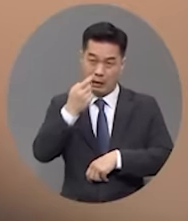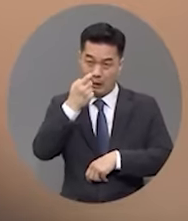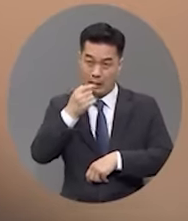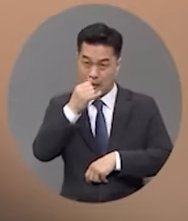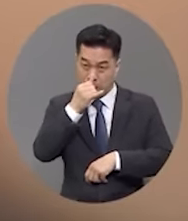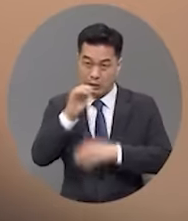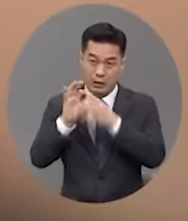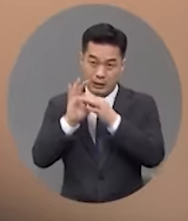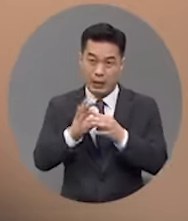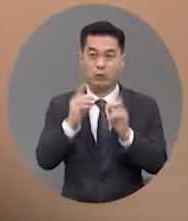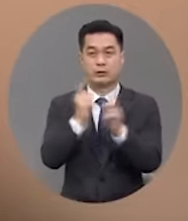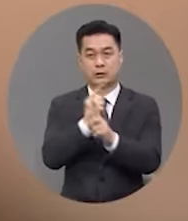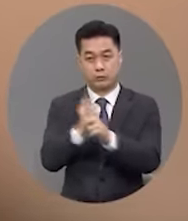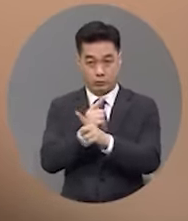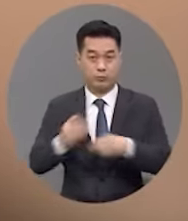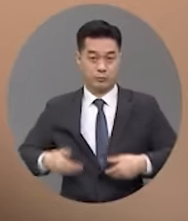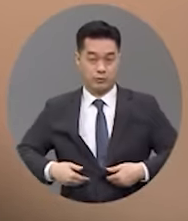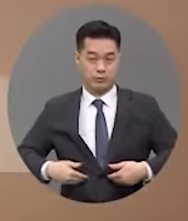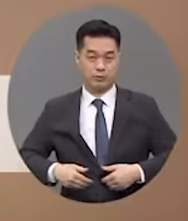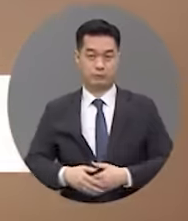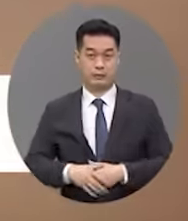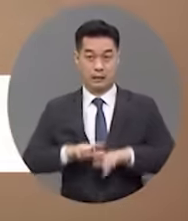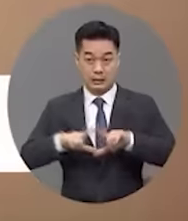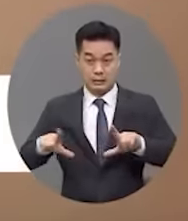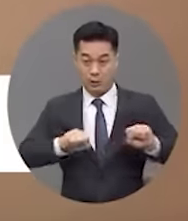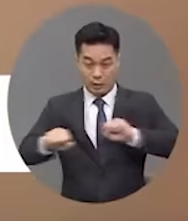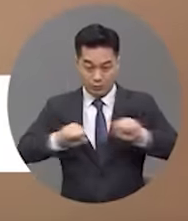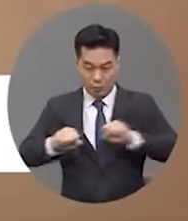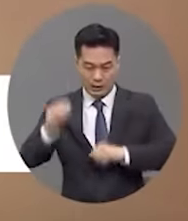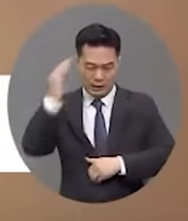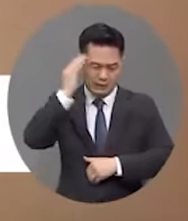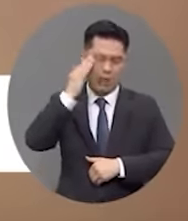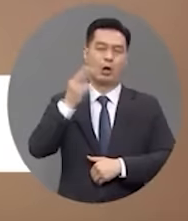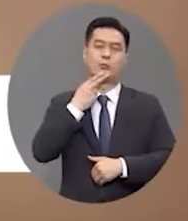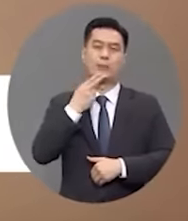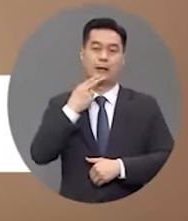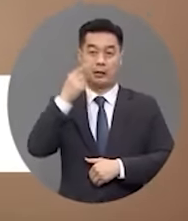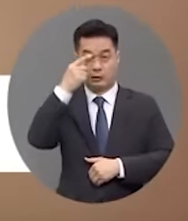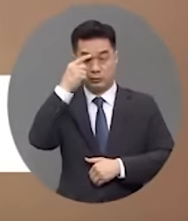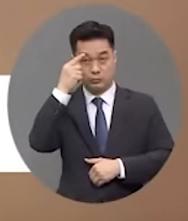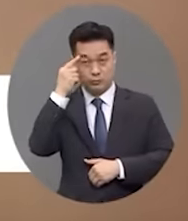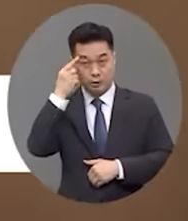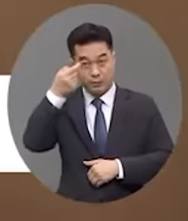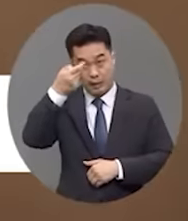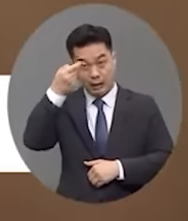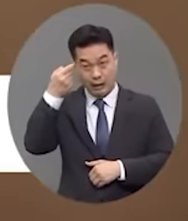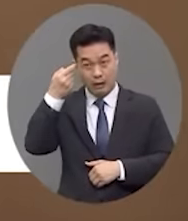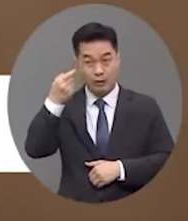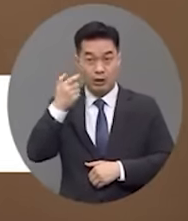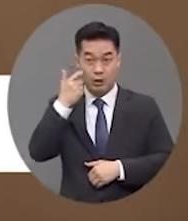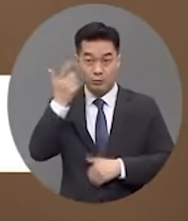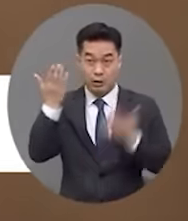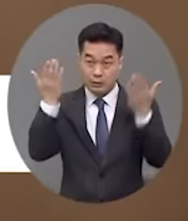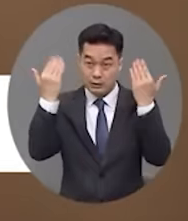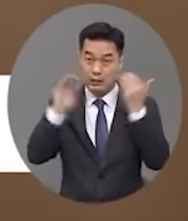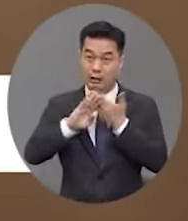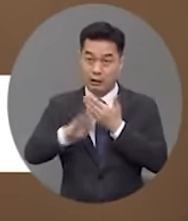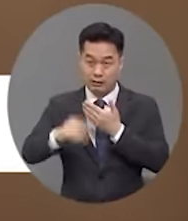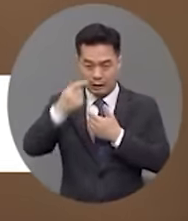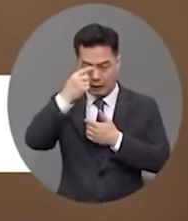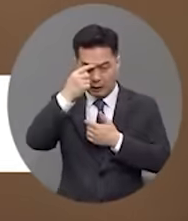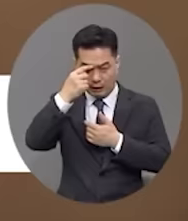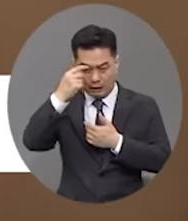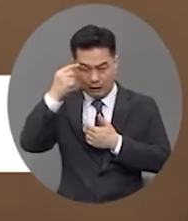계속 치료를 받아야 합니다. 일상활동에 지장이 없을 거라던 눈썹 절개 라인도 6개월이 지난 지금